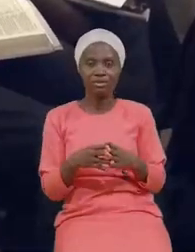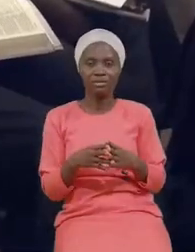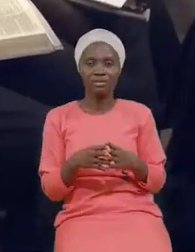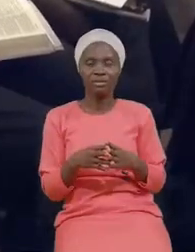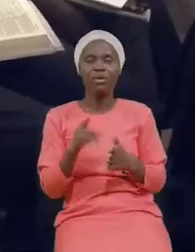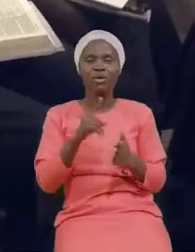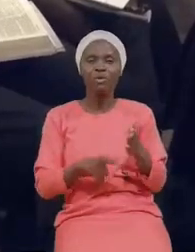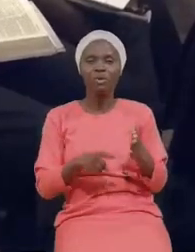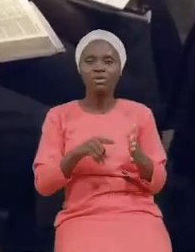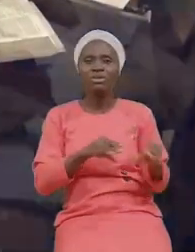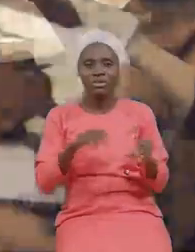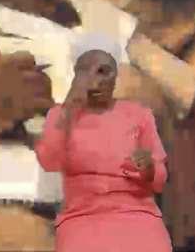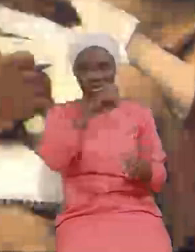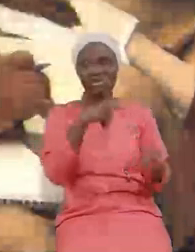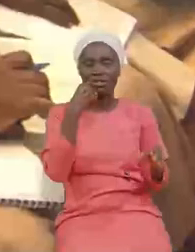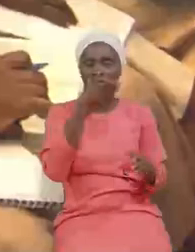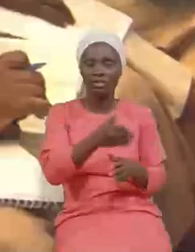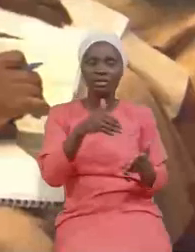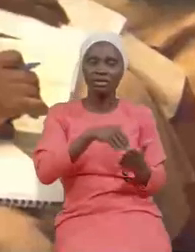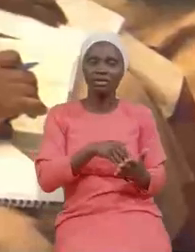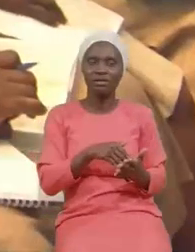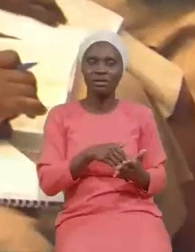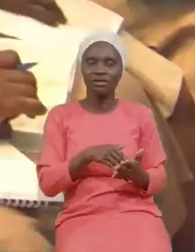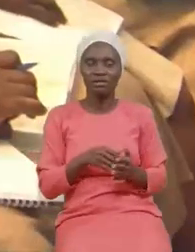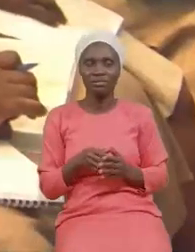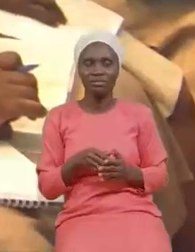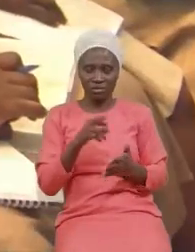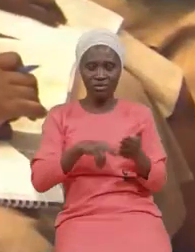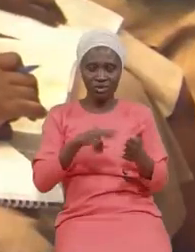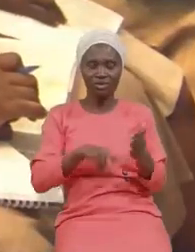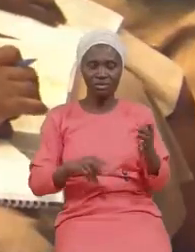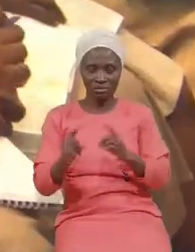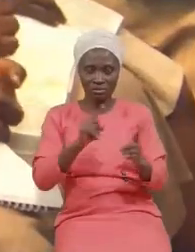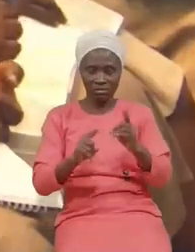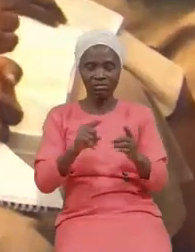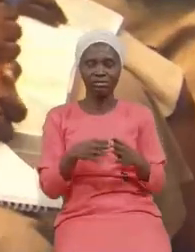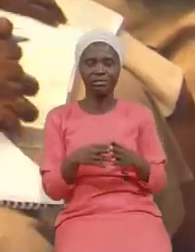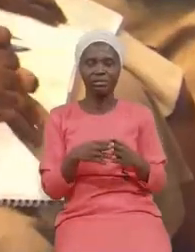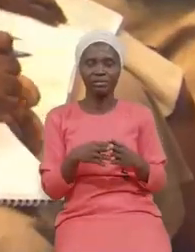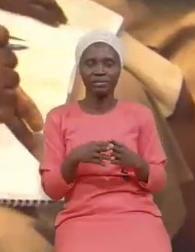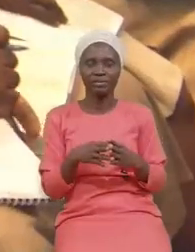qu'il a encore dit encore et ne vous effrayez point continuez de lire qu'est-ce que la Côte d'Ivoire